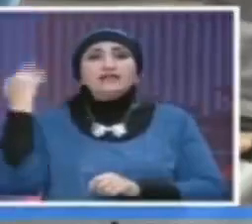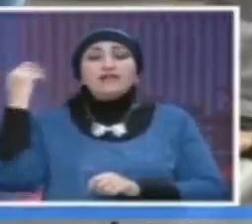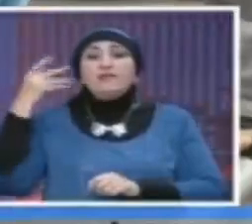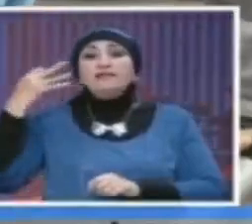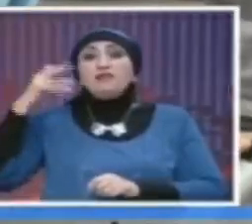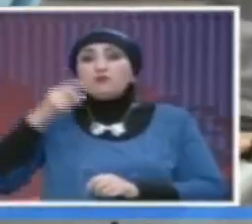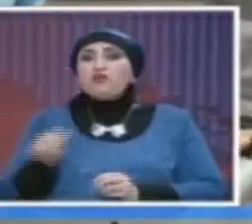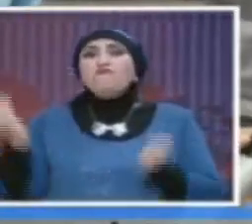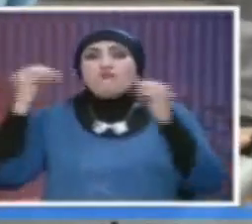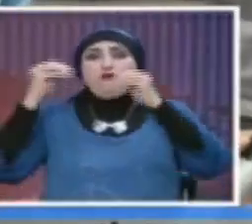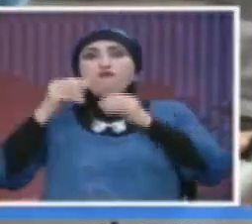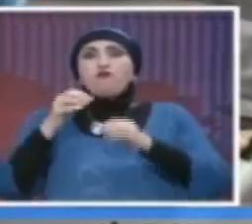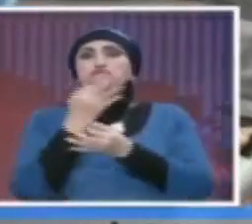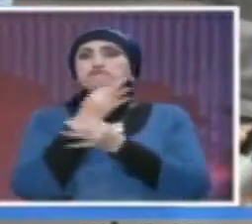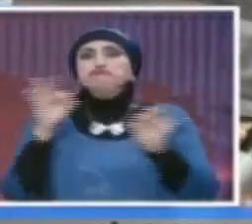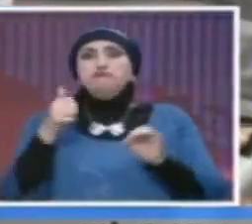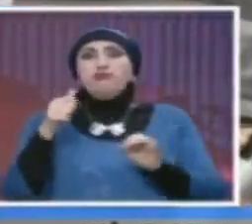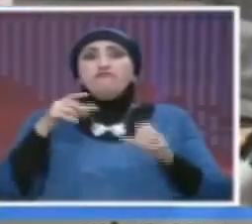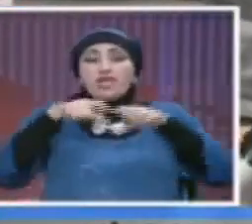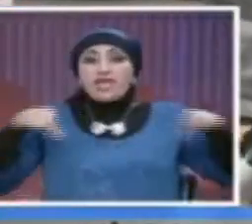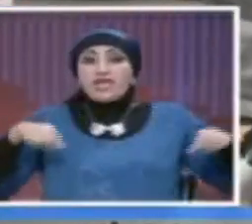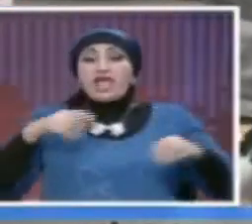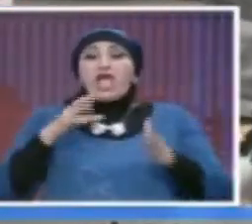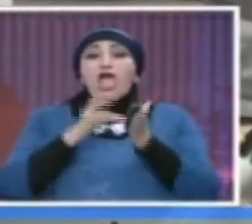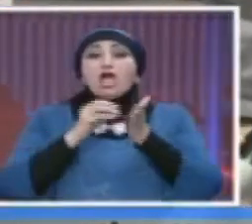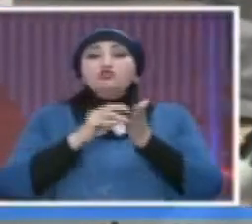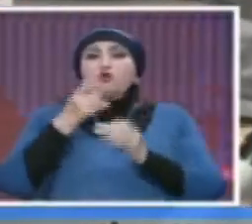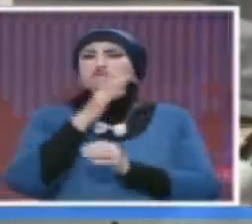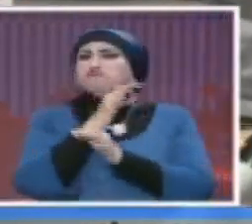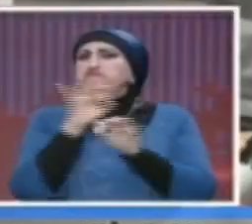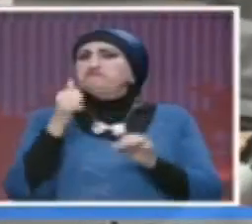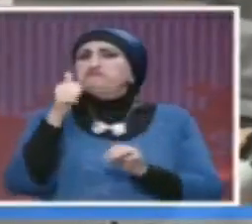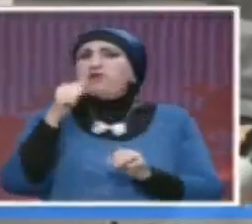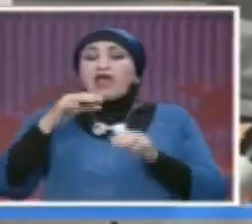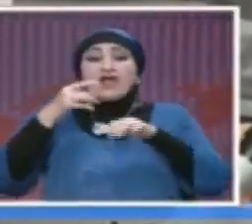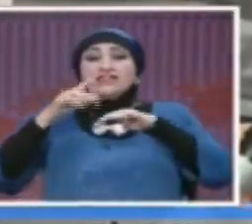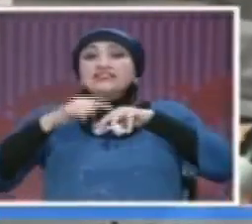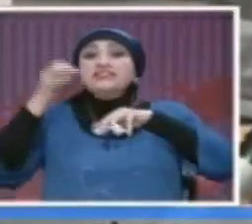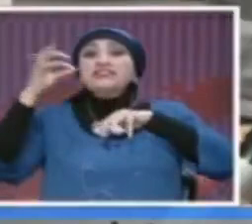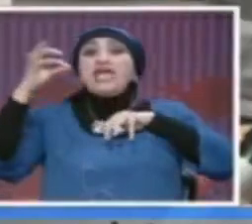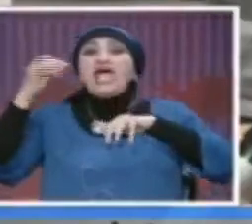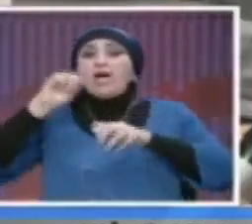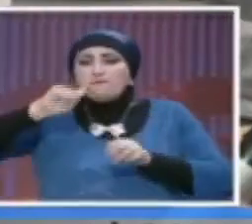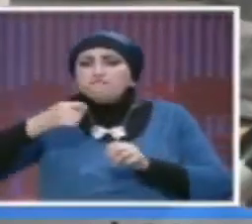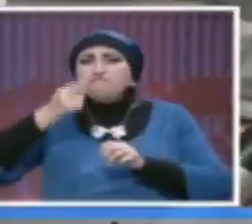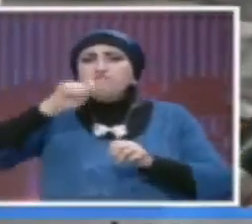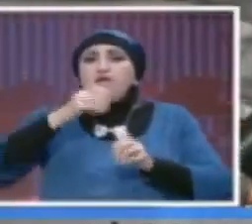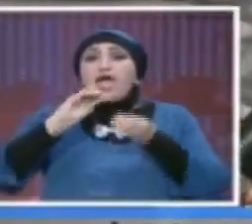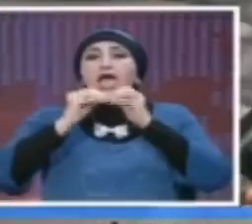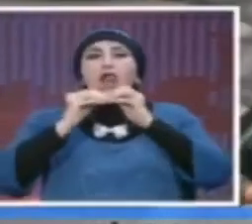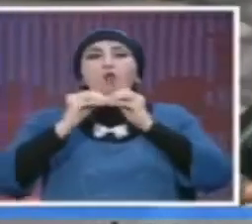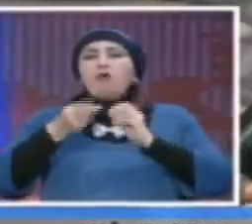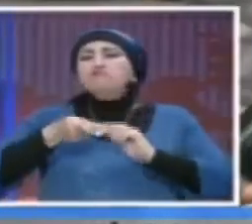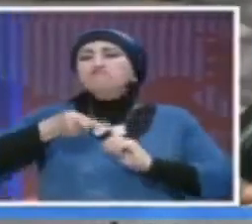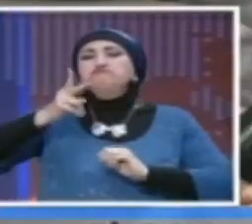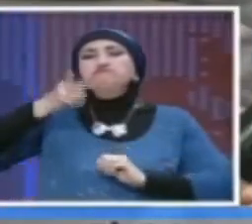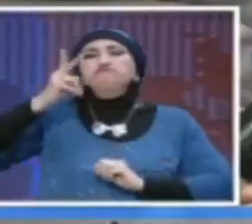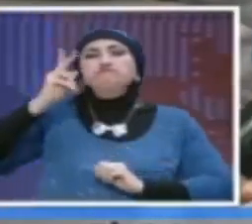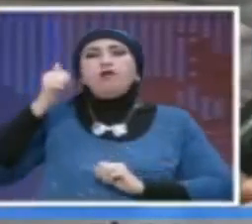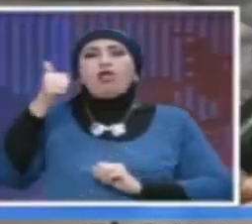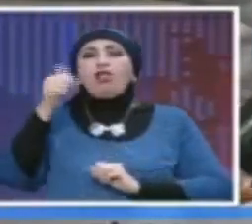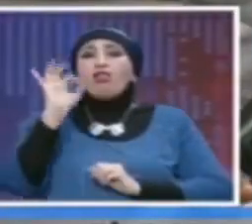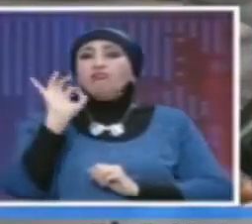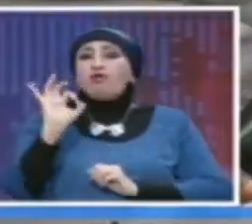تابوت. هنا خشب أجود، طبقة الذهب والنقوش والألوان أرقى، ده دليل على